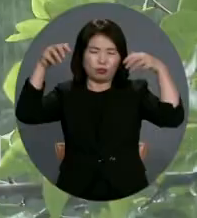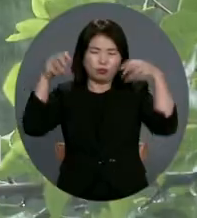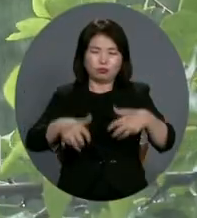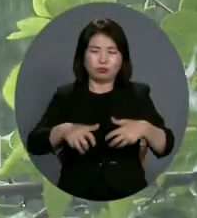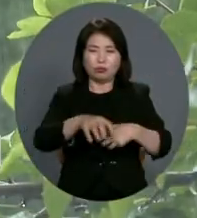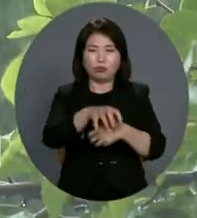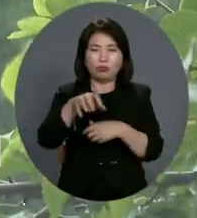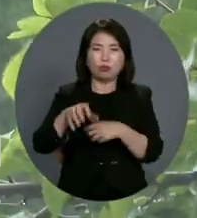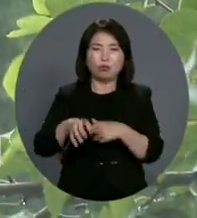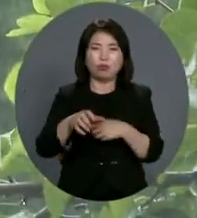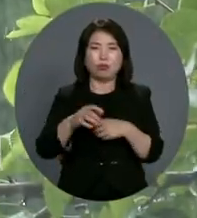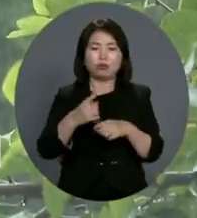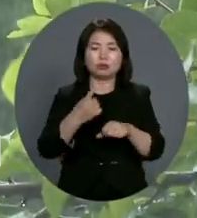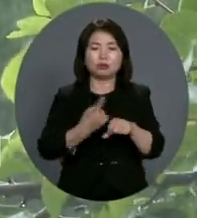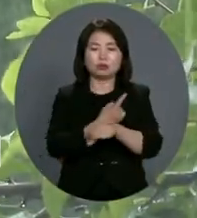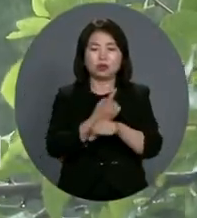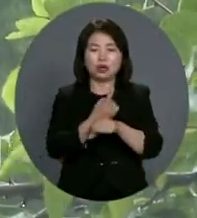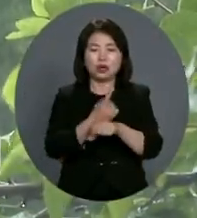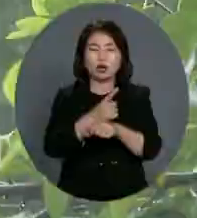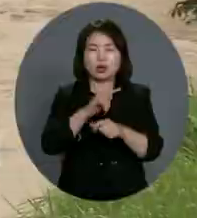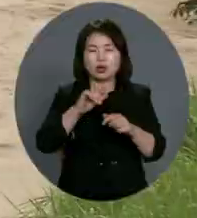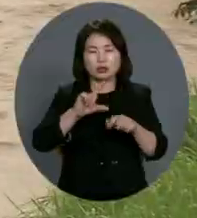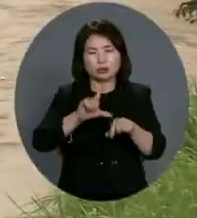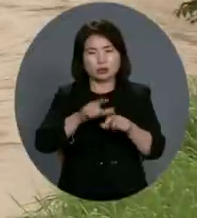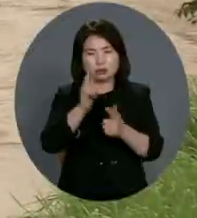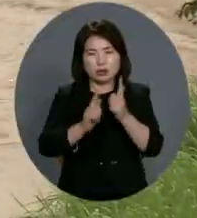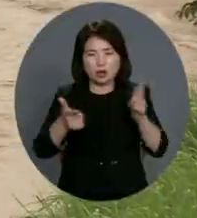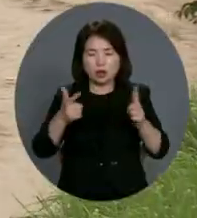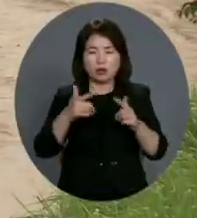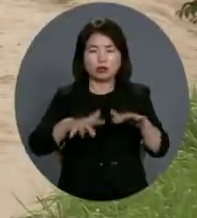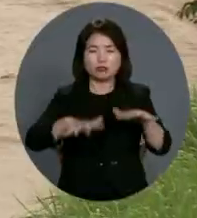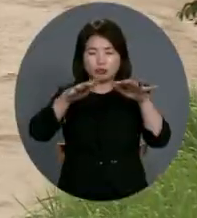쏟아지는 지역이 시간대별로 달라질 가능성이 높다며